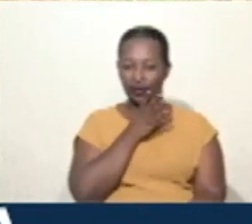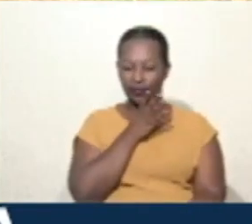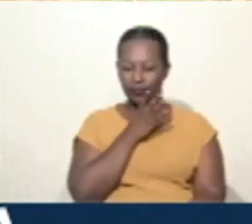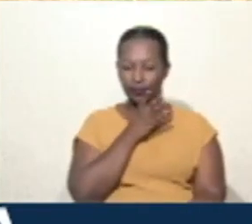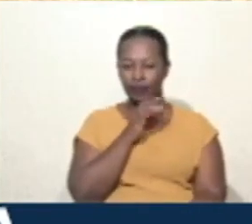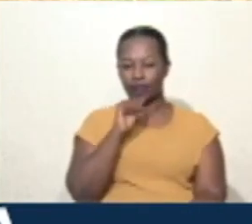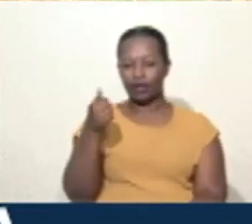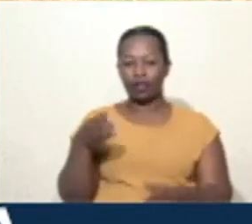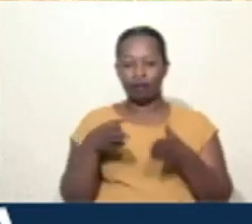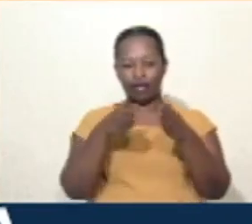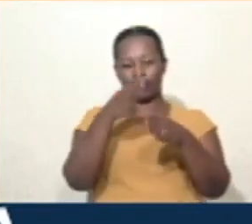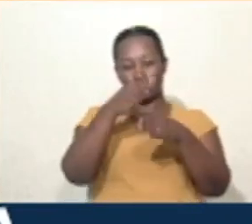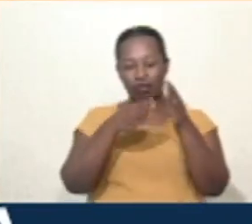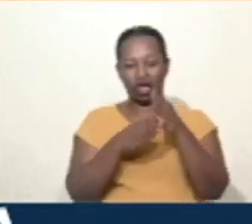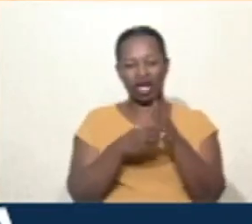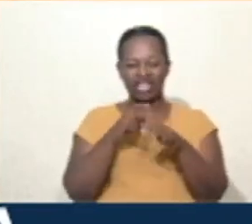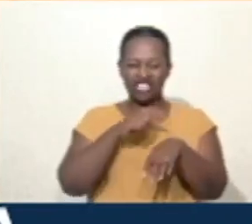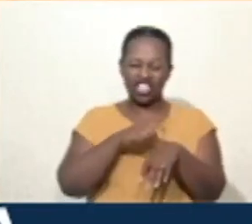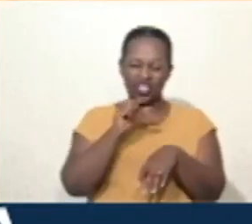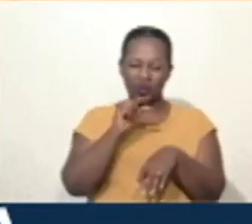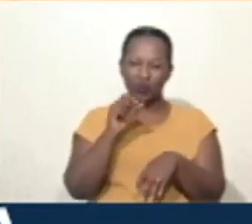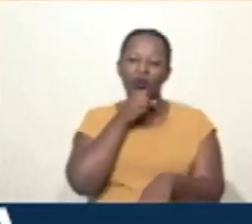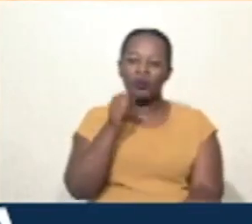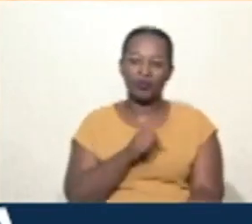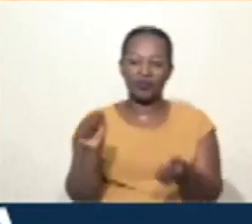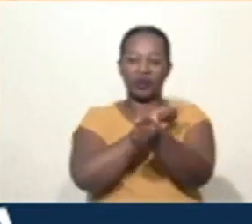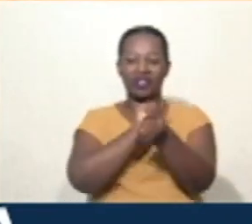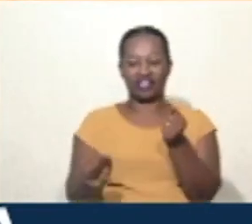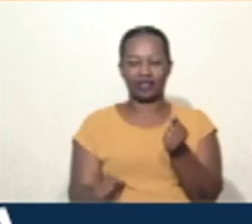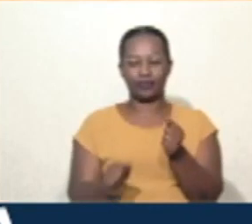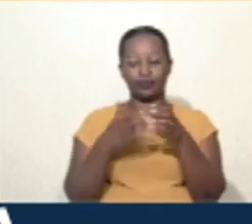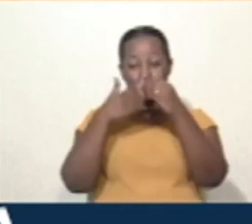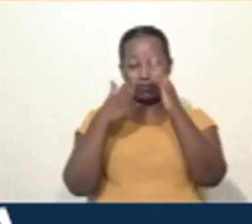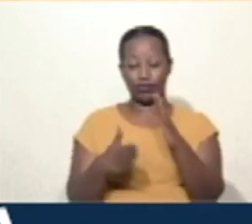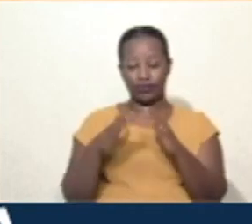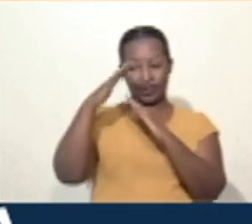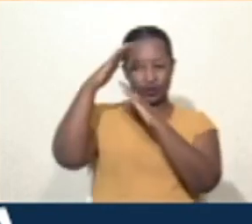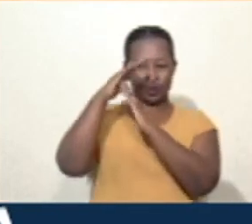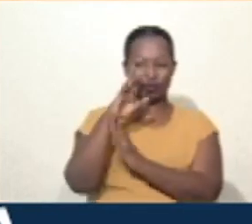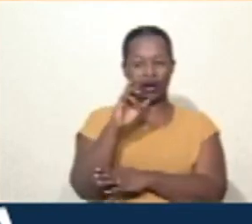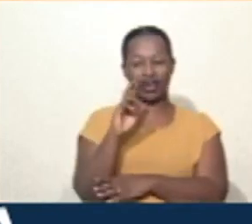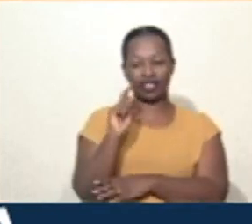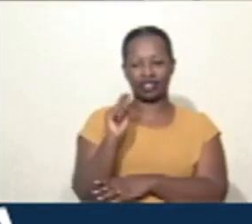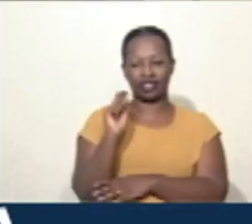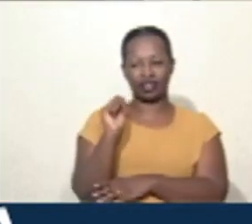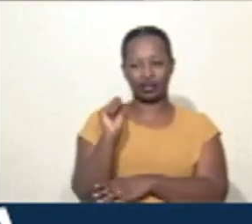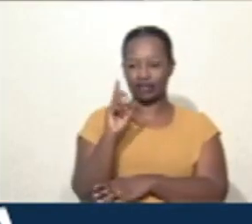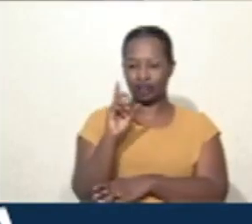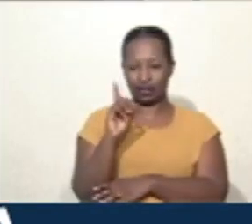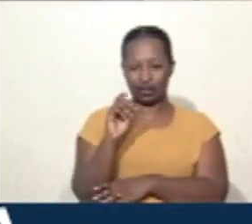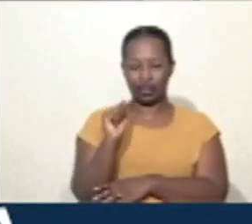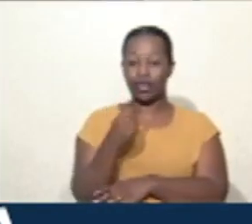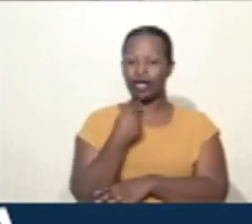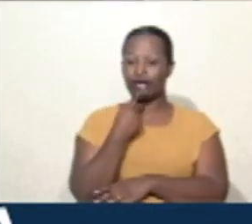Ikindi ni imihanda yubakwa igahita isaza hadaciye kabiri. Umuyobozi mukuru wa RTDA Imena Munyampenda yavuze ko kuri